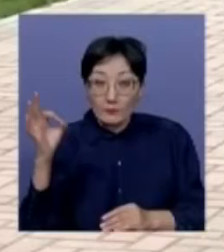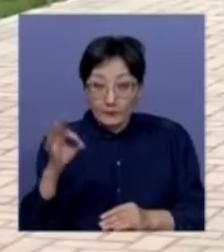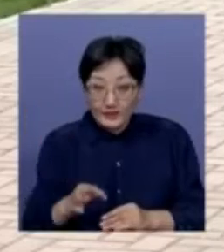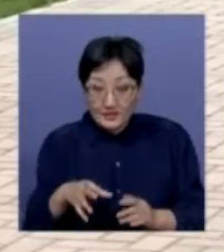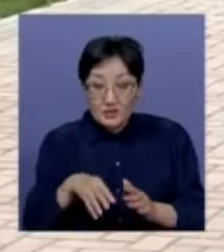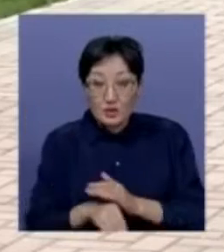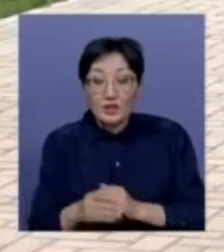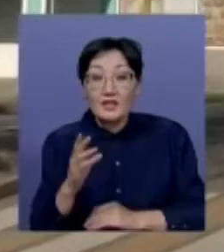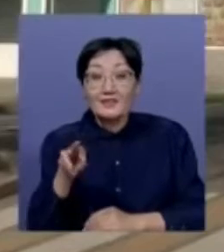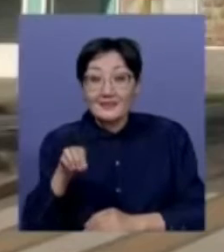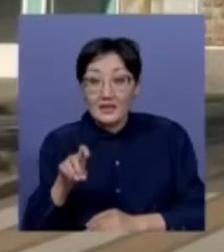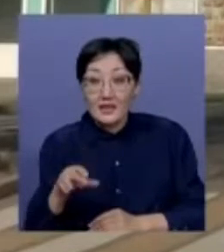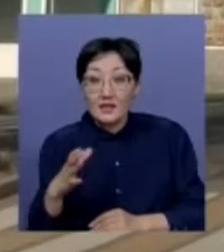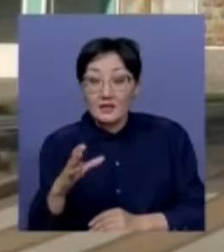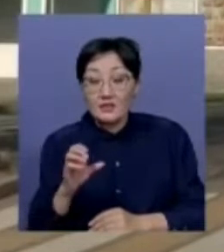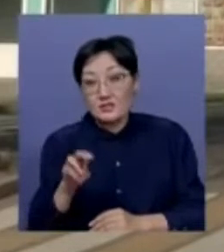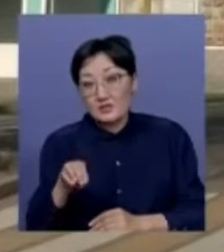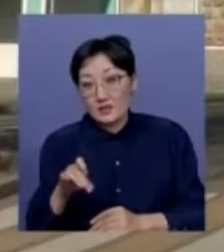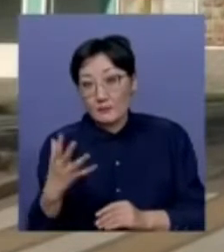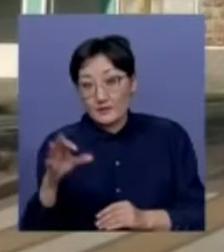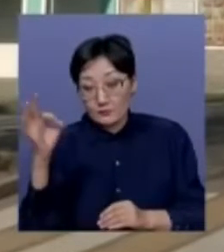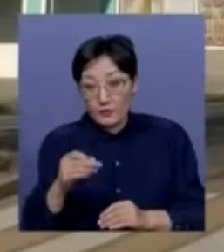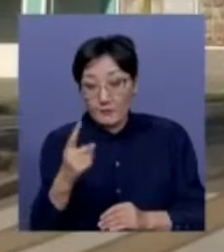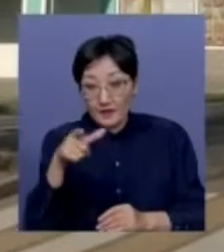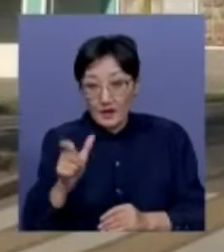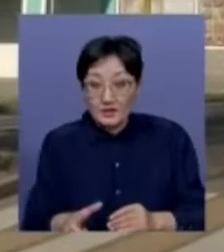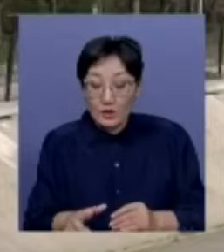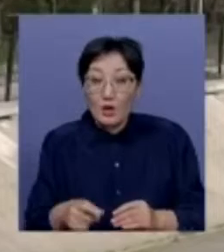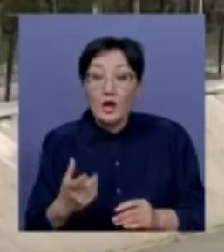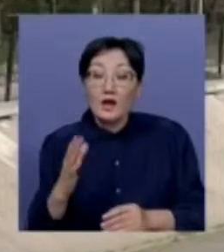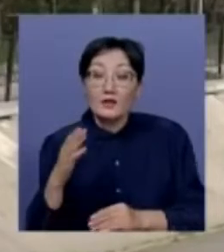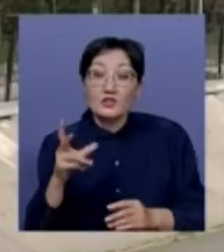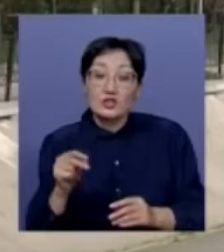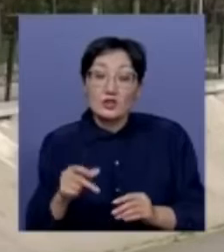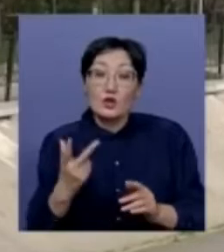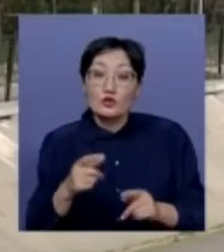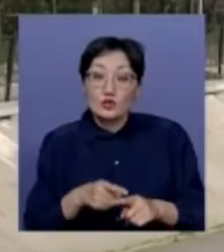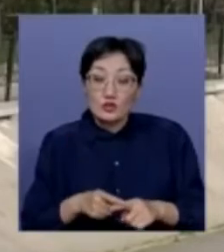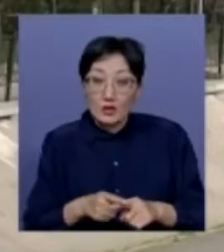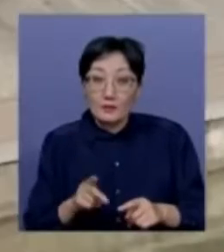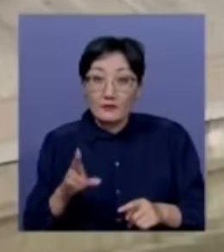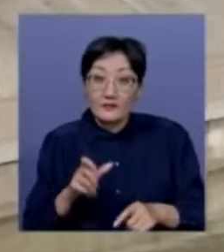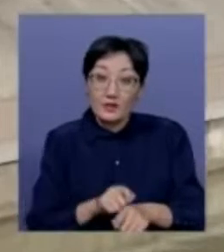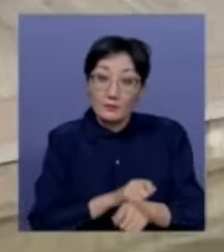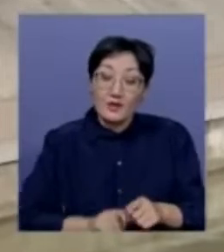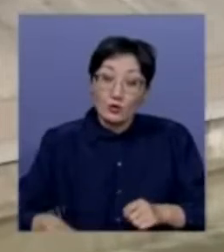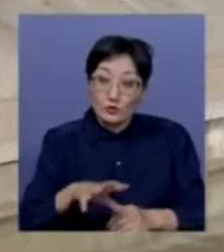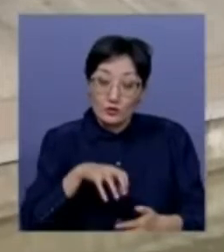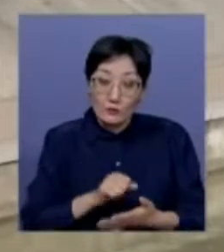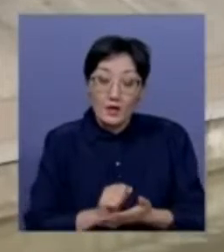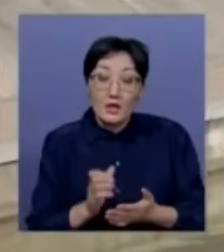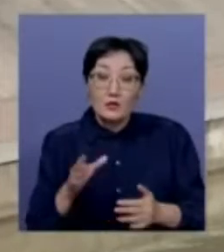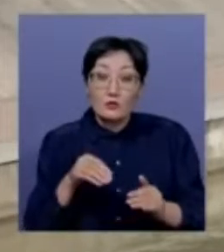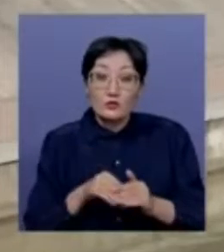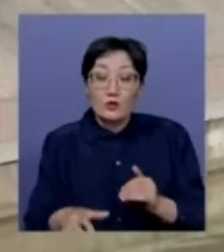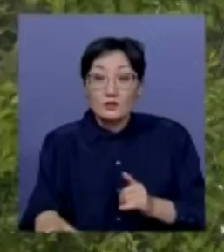құраса, теректің саны 5% ғана. Қазіргі таңда бір адам басына шаққанда ағаш саны 3,5 шаршы аумаққа келеді. Алдағы уақытта жасыл желектер